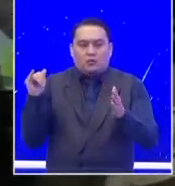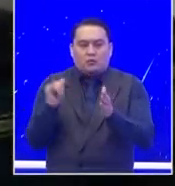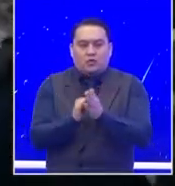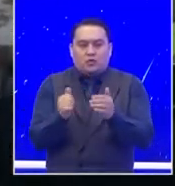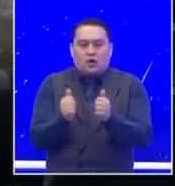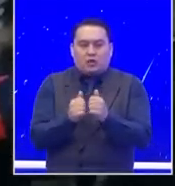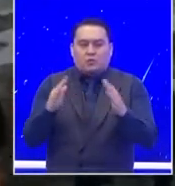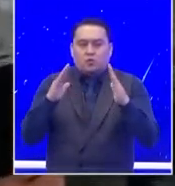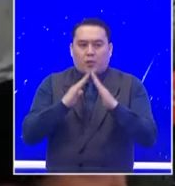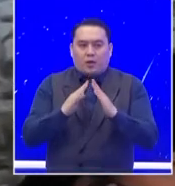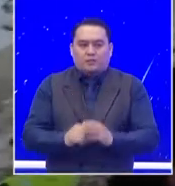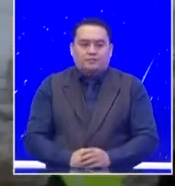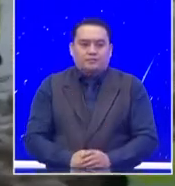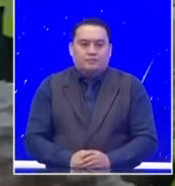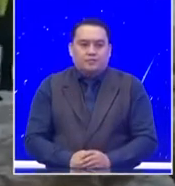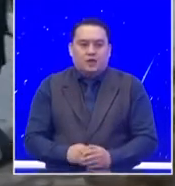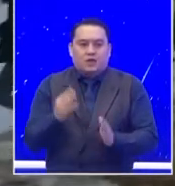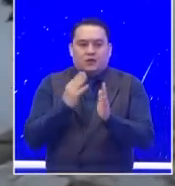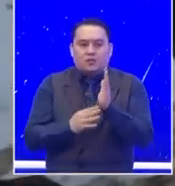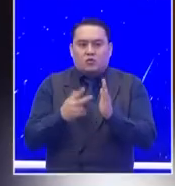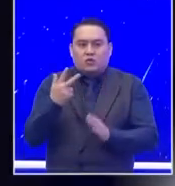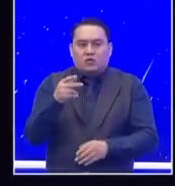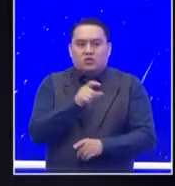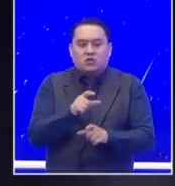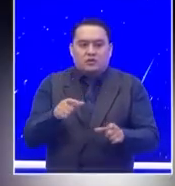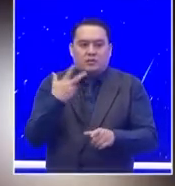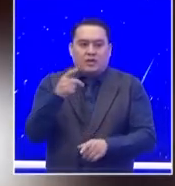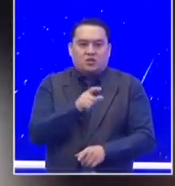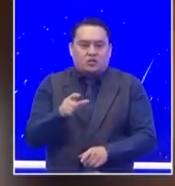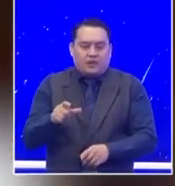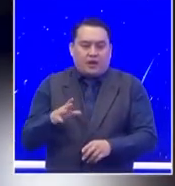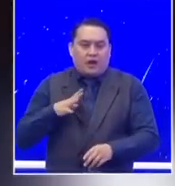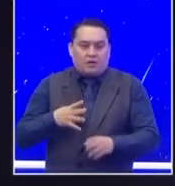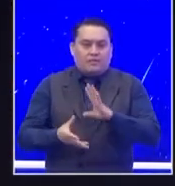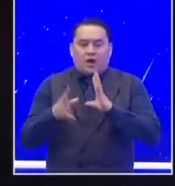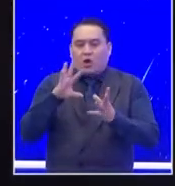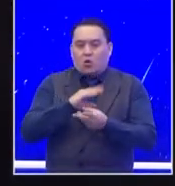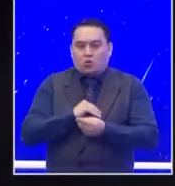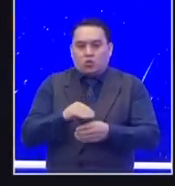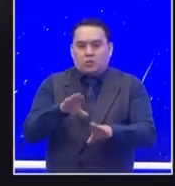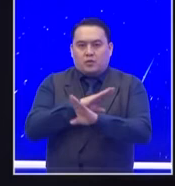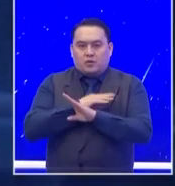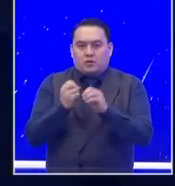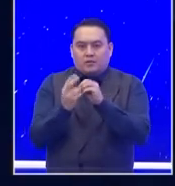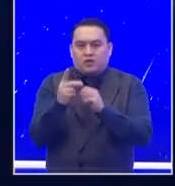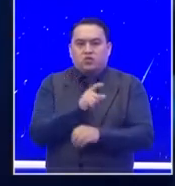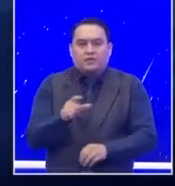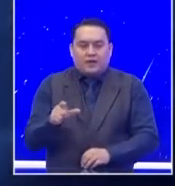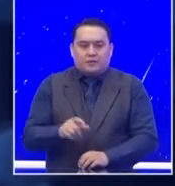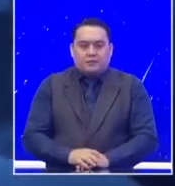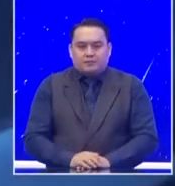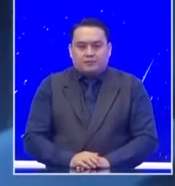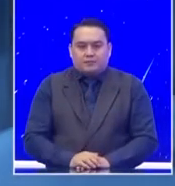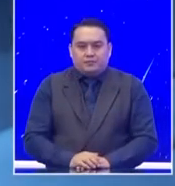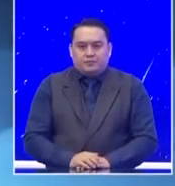недалеко от аэропорта. На борту находились 93 пассажира и 5 членов экипажа. В результате крушения погибли 12 человек. Илиман Рамбеков,